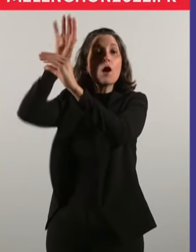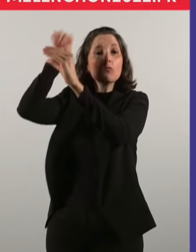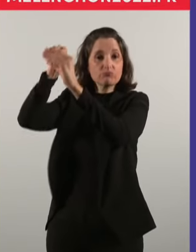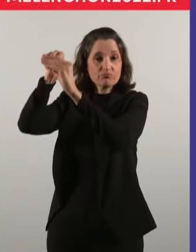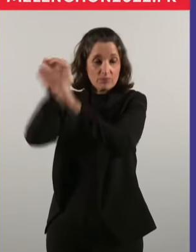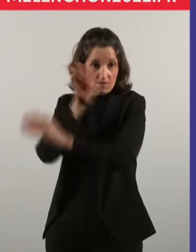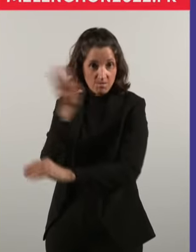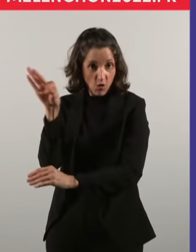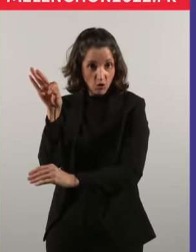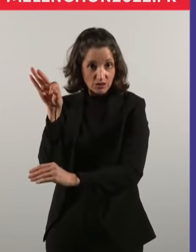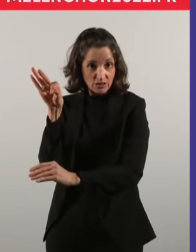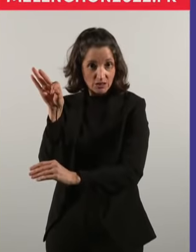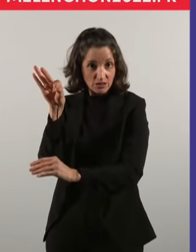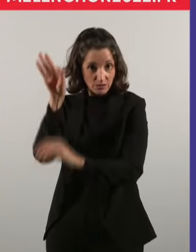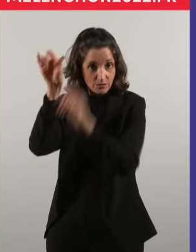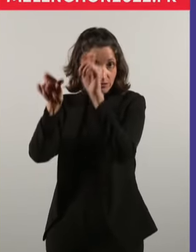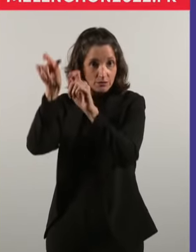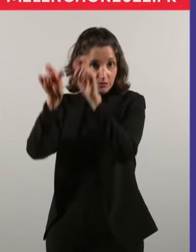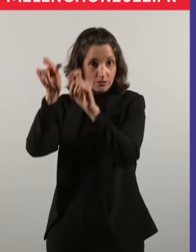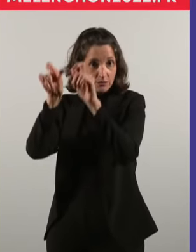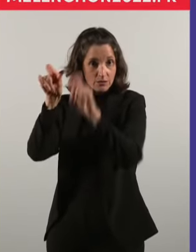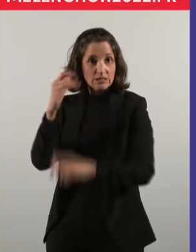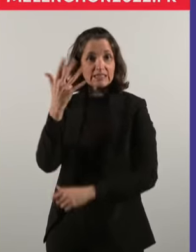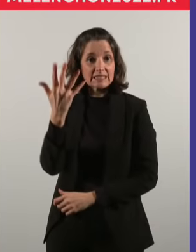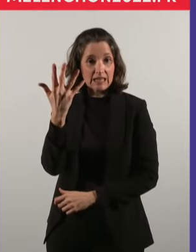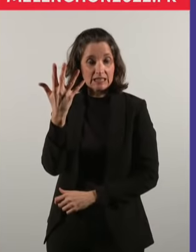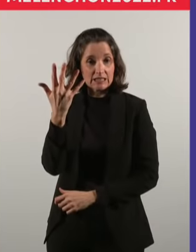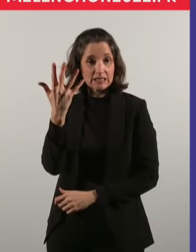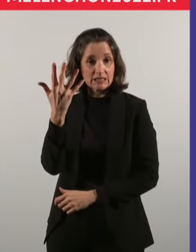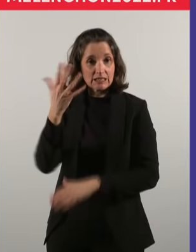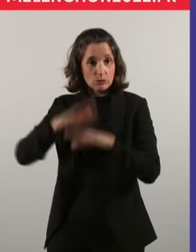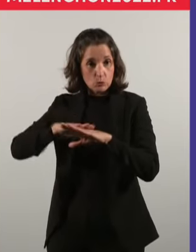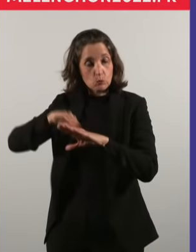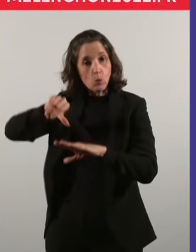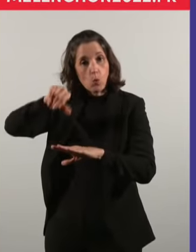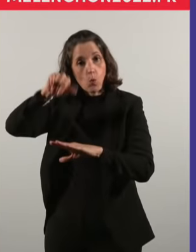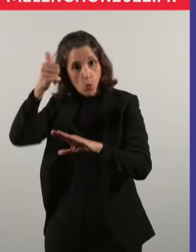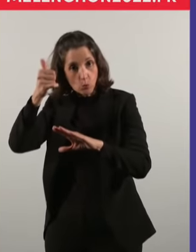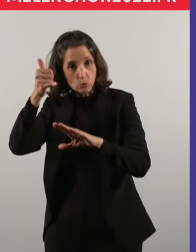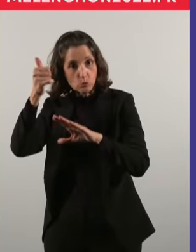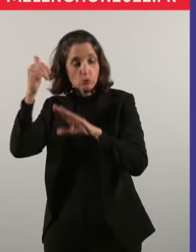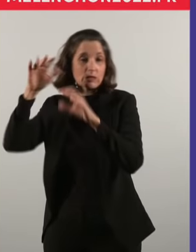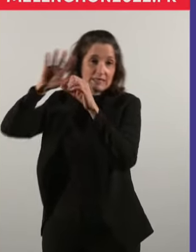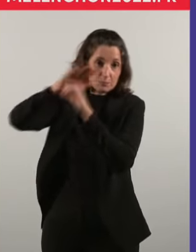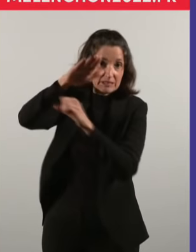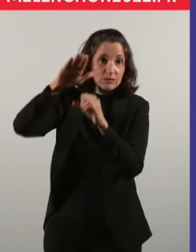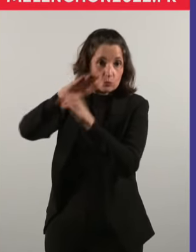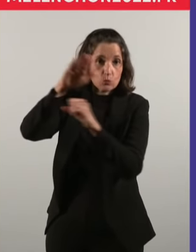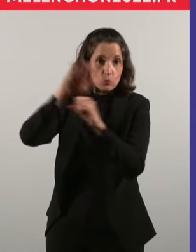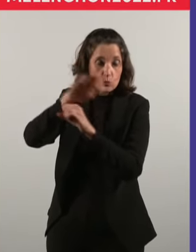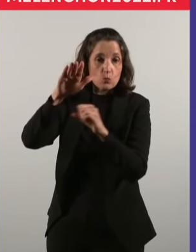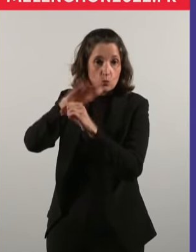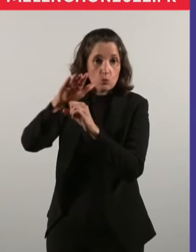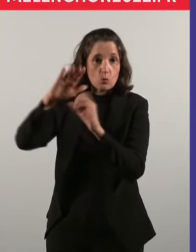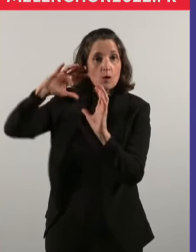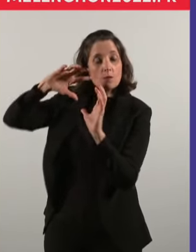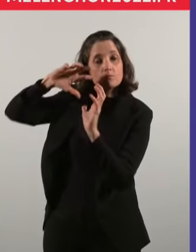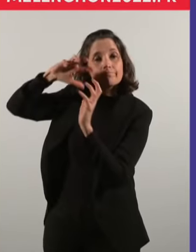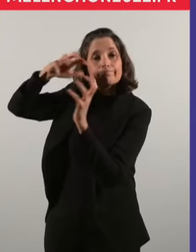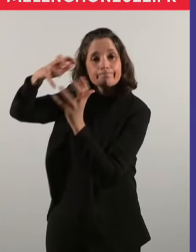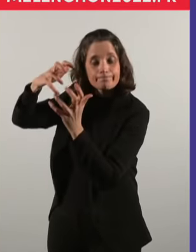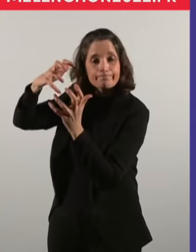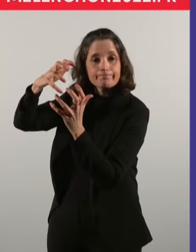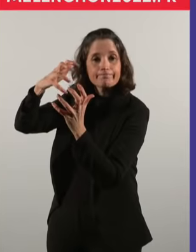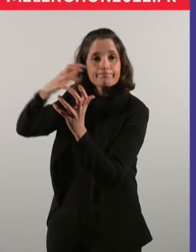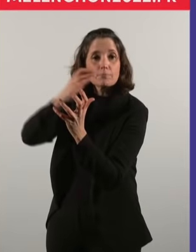Les Français sont donc 5 des 11 expéditions martiennes qu'il y a aujourd'hui. Les Français ont le 3e port spatial